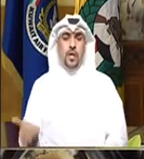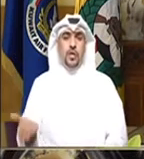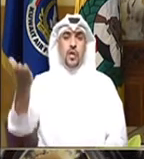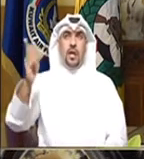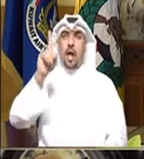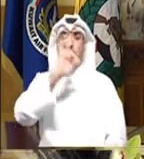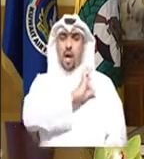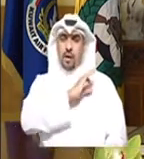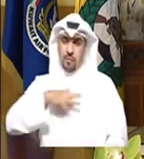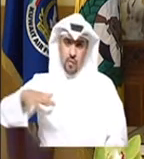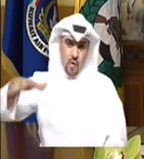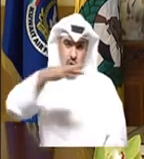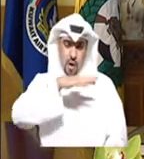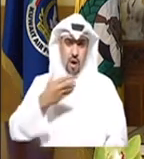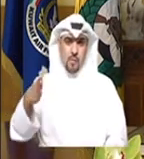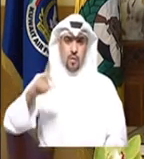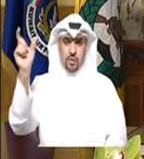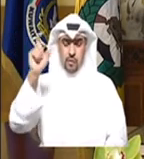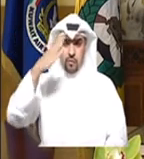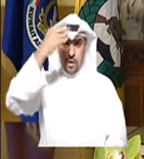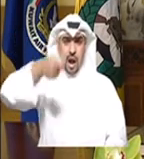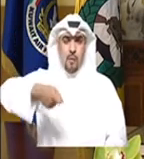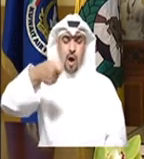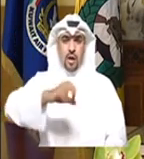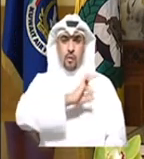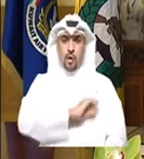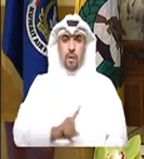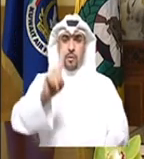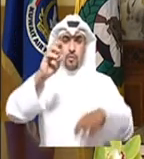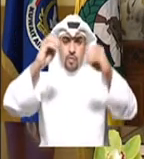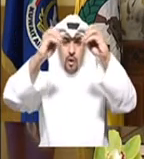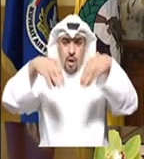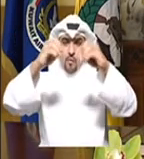أجمعين. والسلام عليكم ورحمة الله وبركاته.